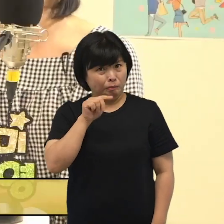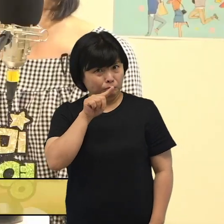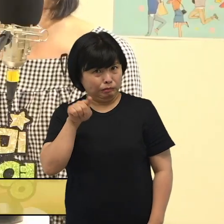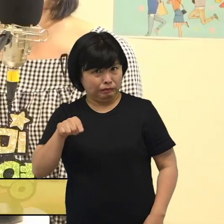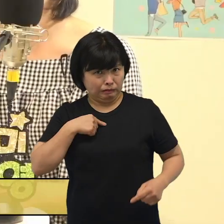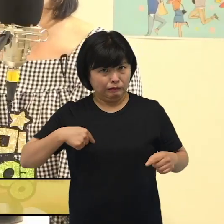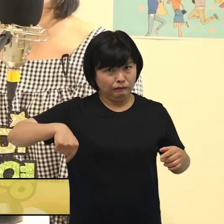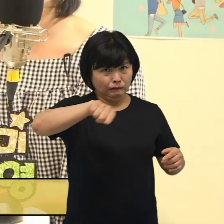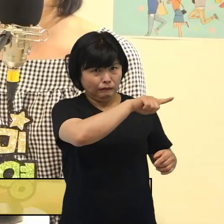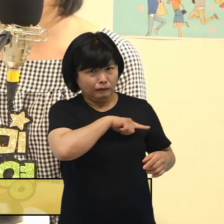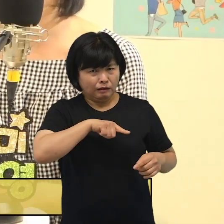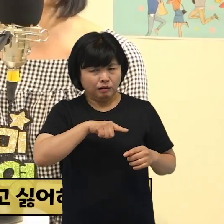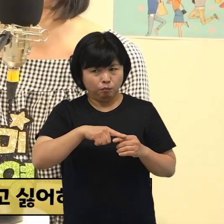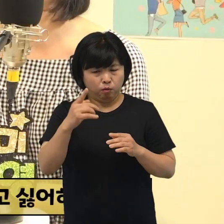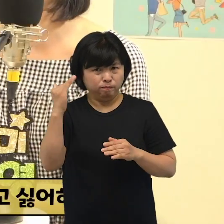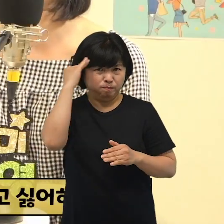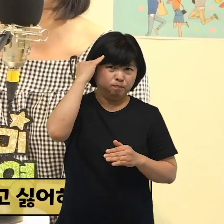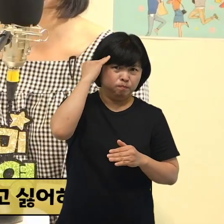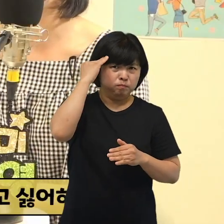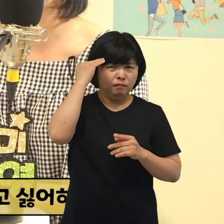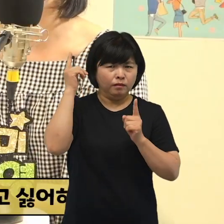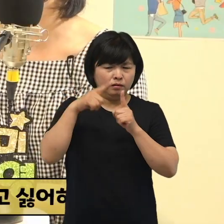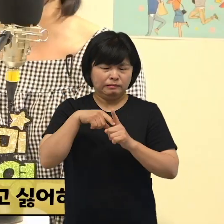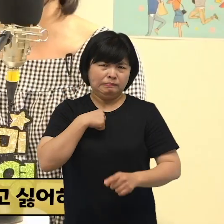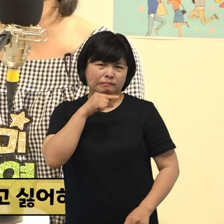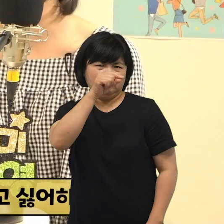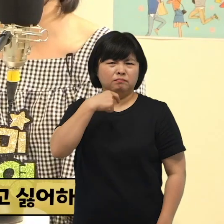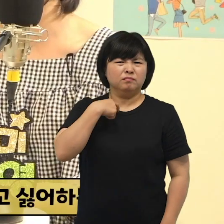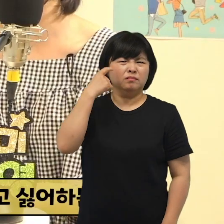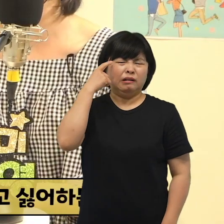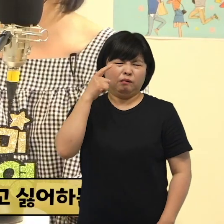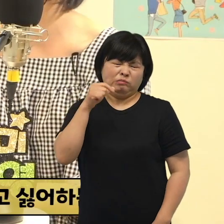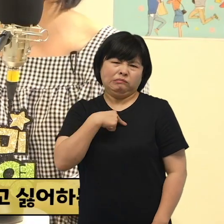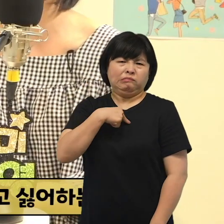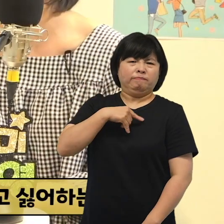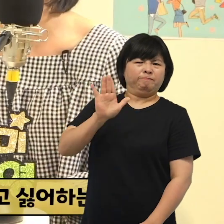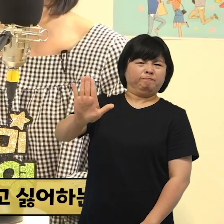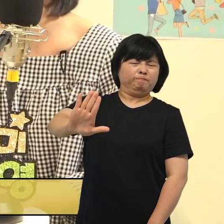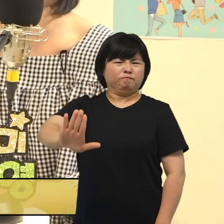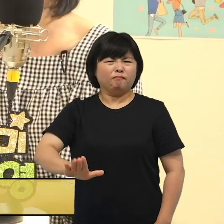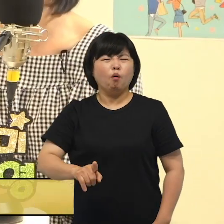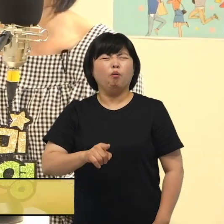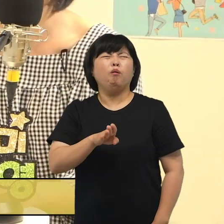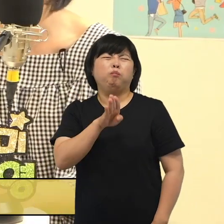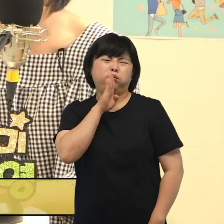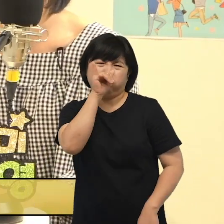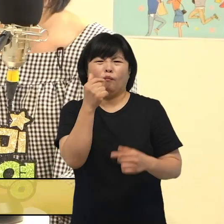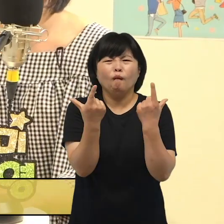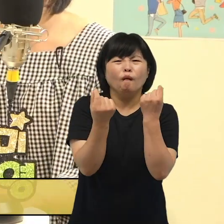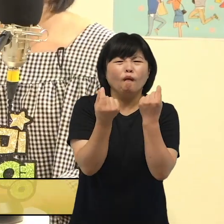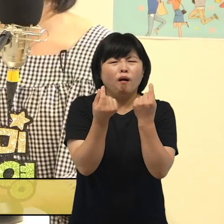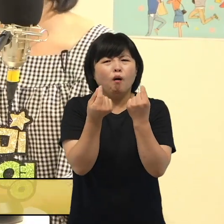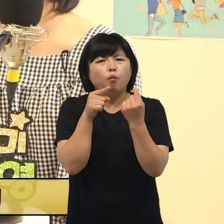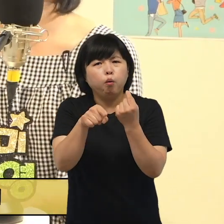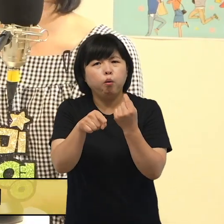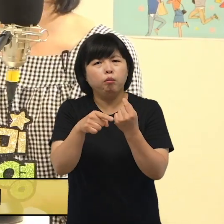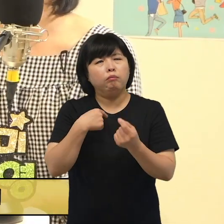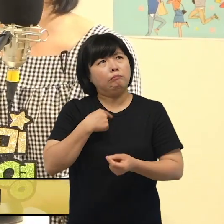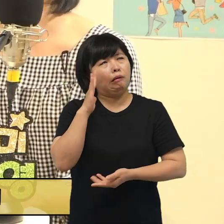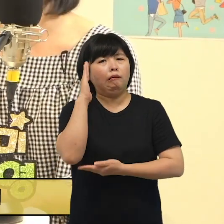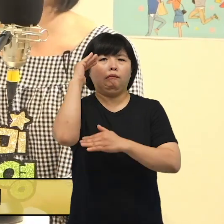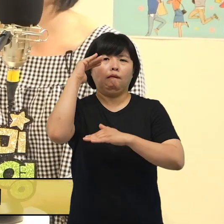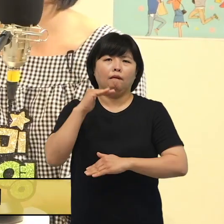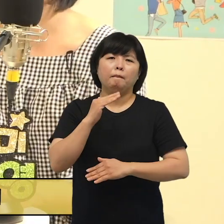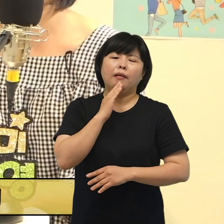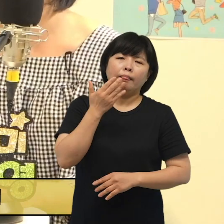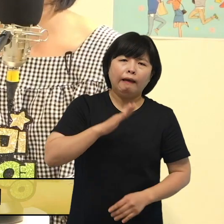저희 세대는 영역 침범 받는 거를 되게 예민해하고 싫어하는 그런 경향도 있는 것 같고 저는 이건